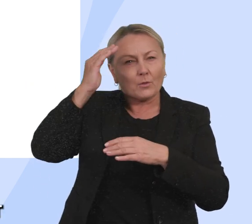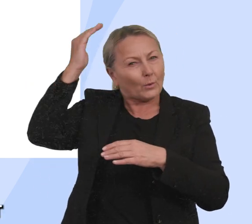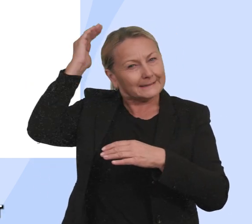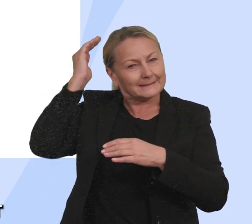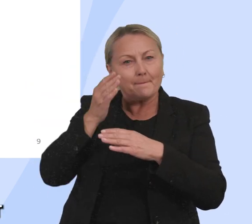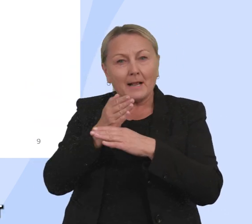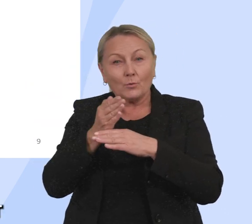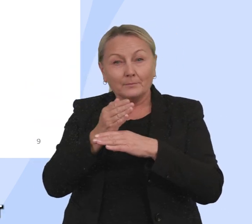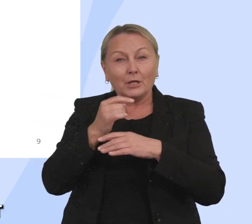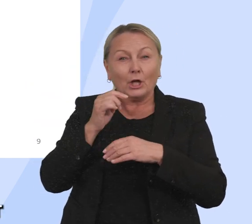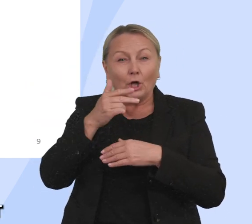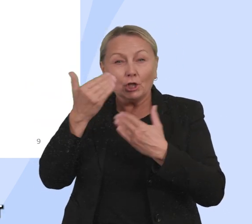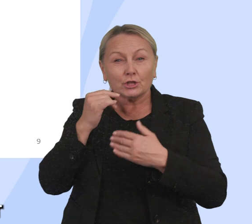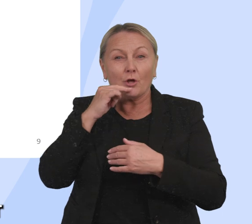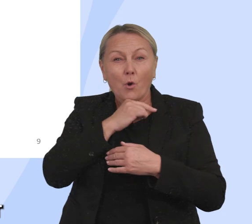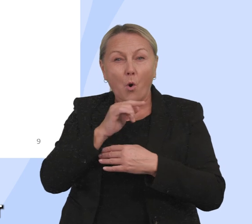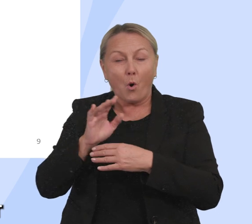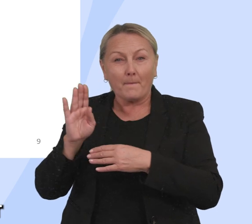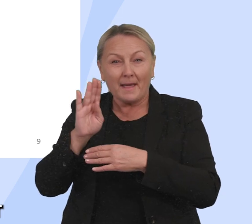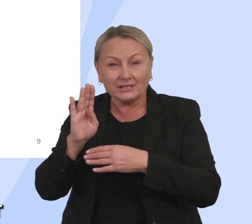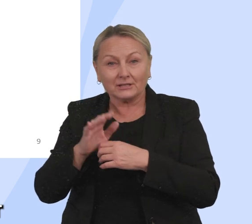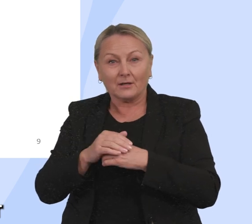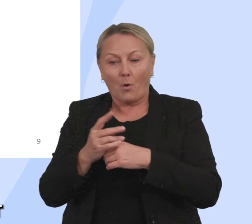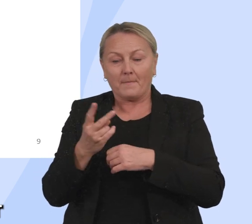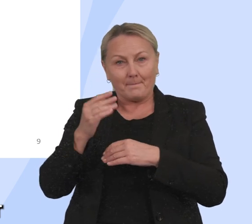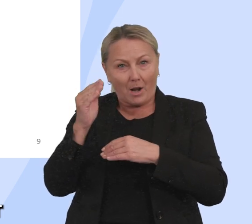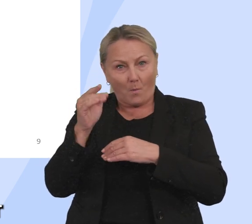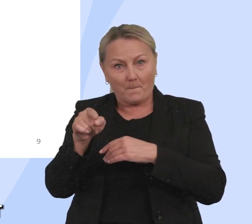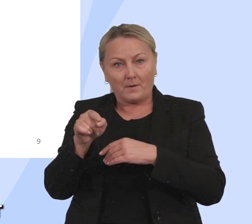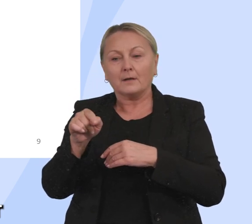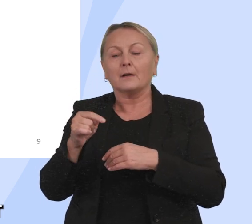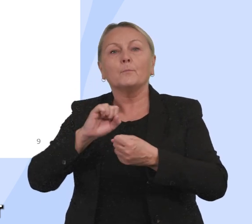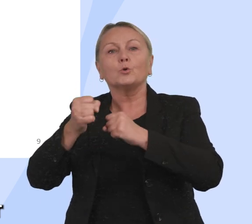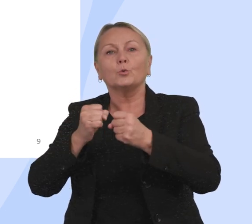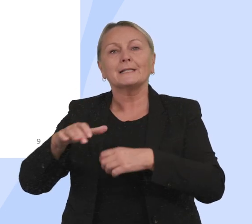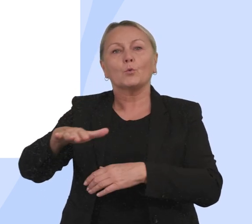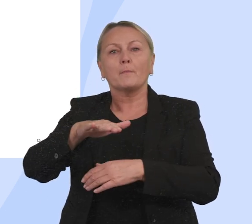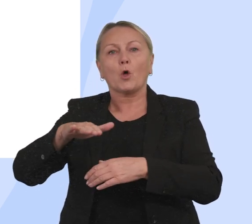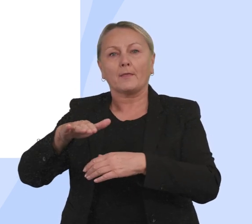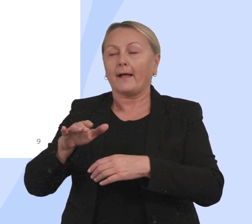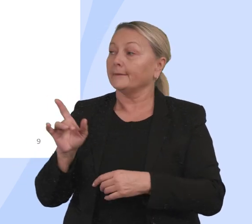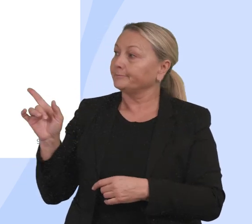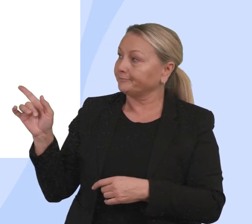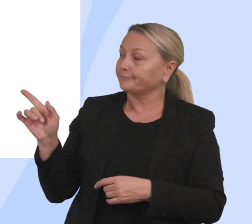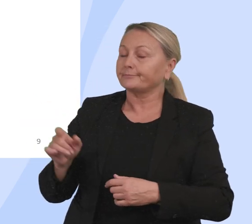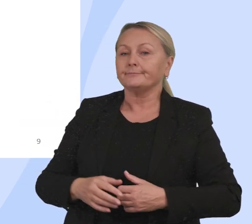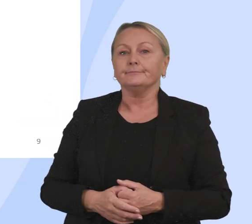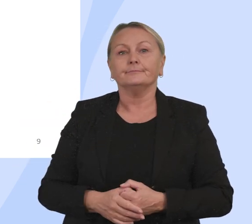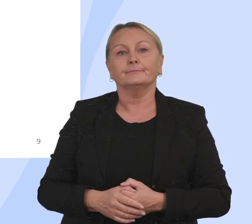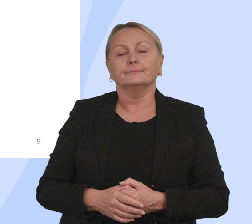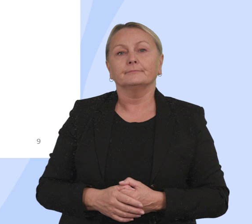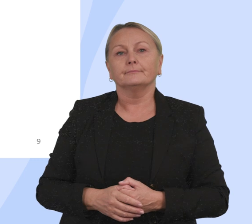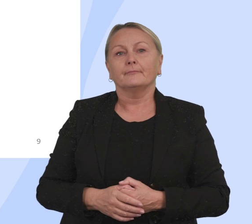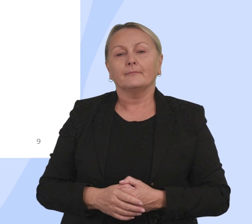Og der på den ene og den anden side af dem, der ligger det, vi kalder motorisk område. På iselappesiden, der ligger det, der